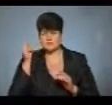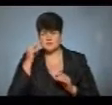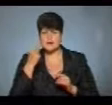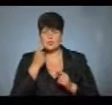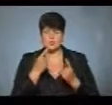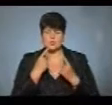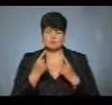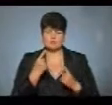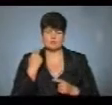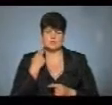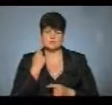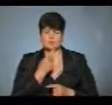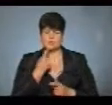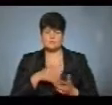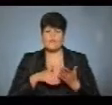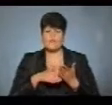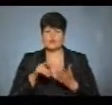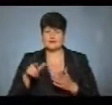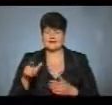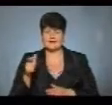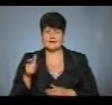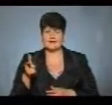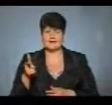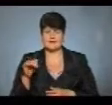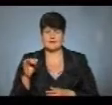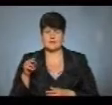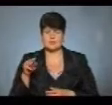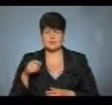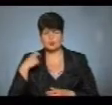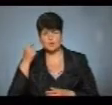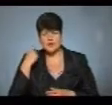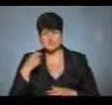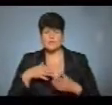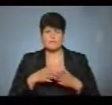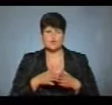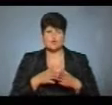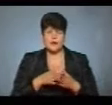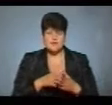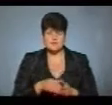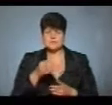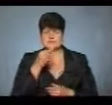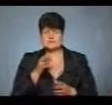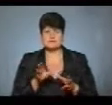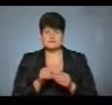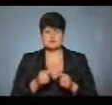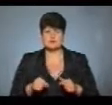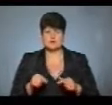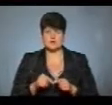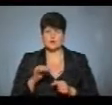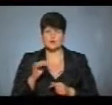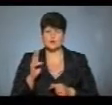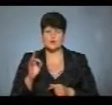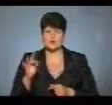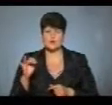розмовну англійську з волонтерами з Єгипту, Алжиру, Туреччини і Португалії, повідомив співорганізатор табору Юрій Королишин. За